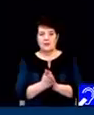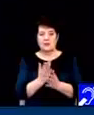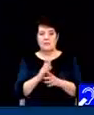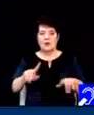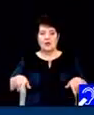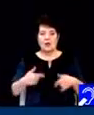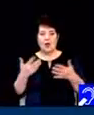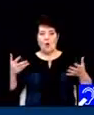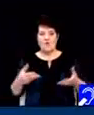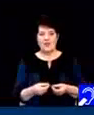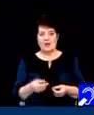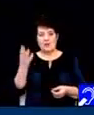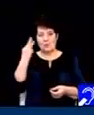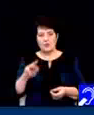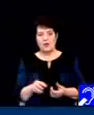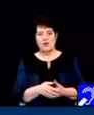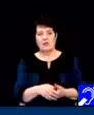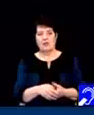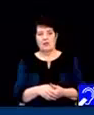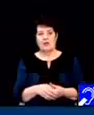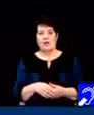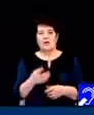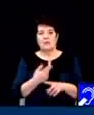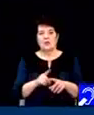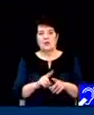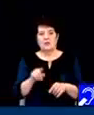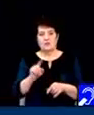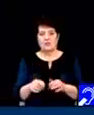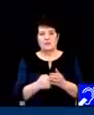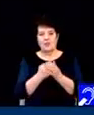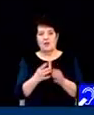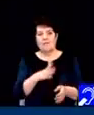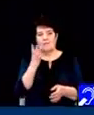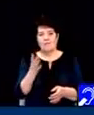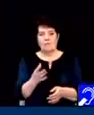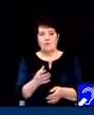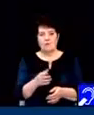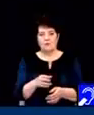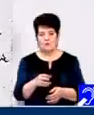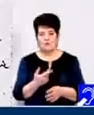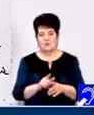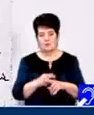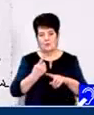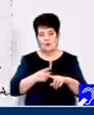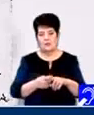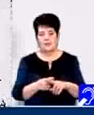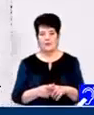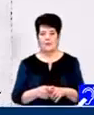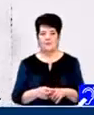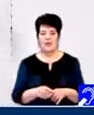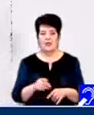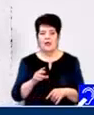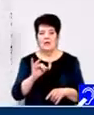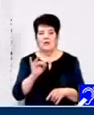o fermă modernă și această reformă, în fond, a avut un rezultat pozitiv. Teofil Ioncu a